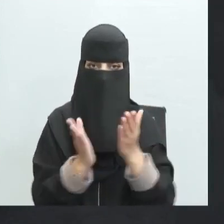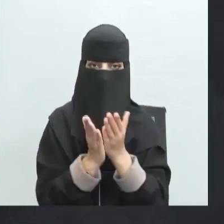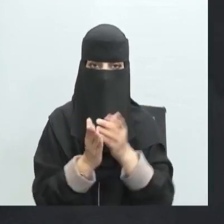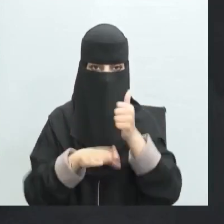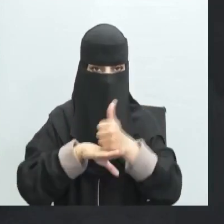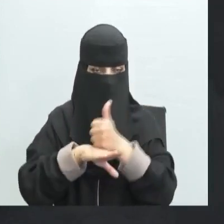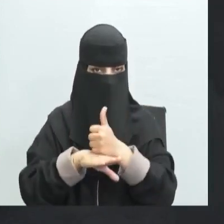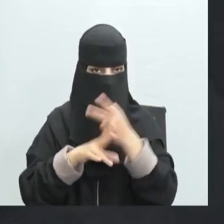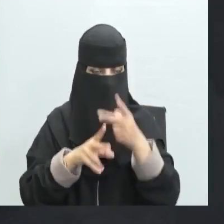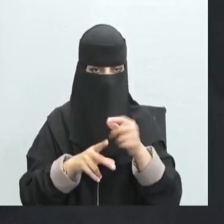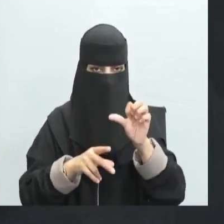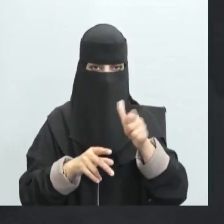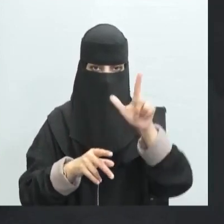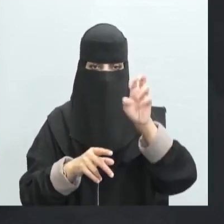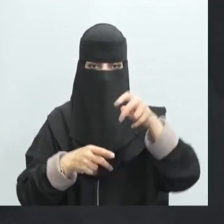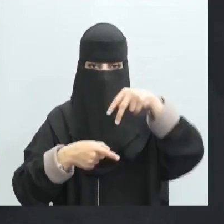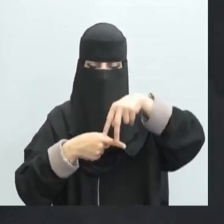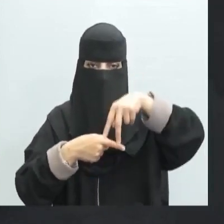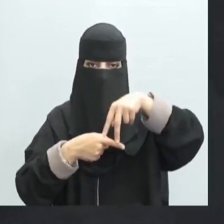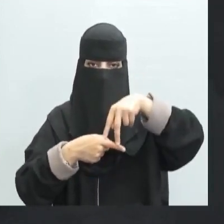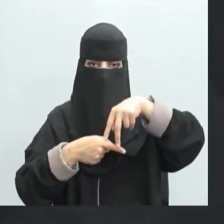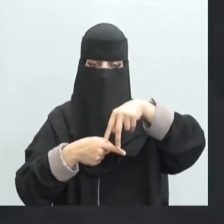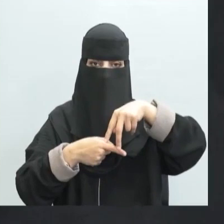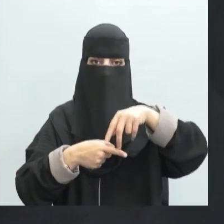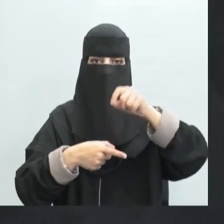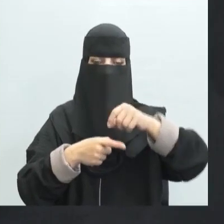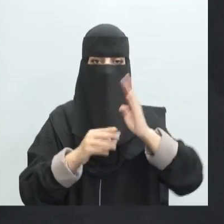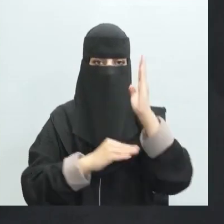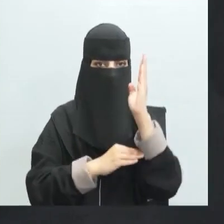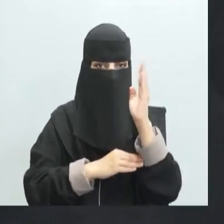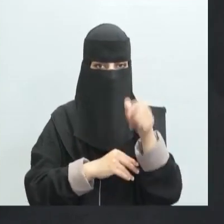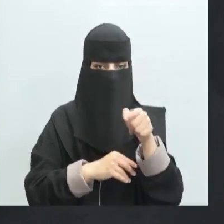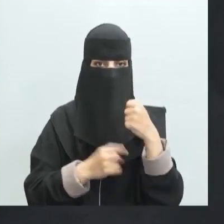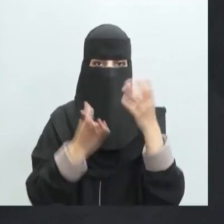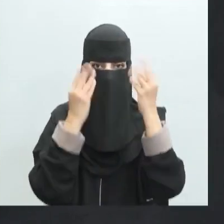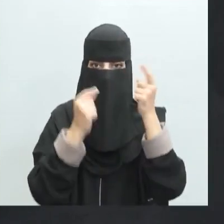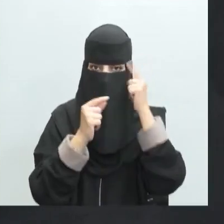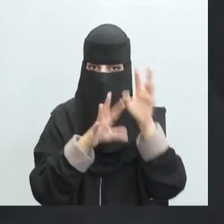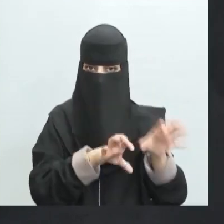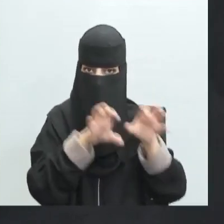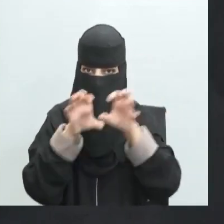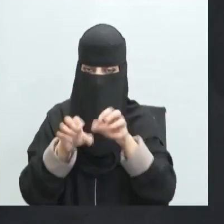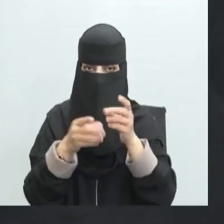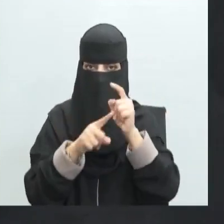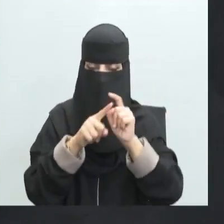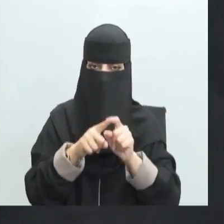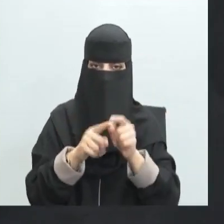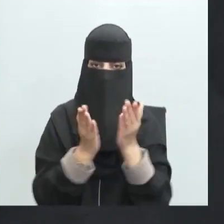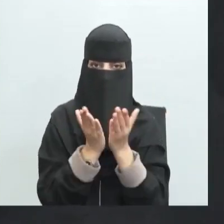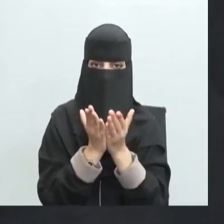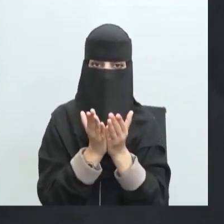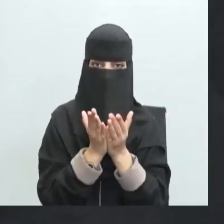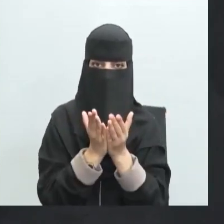الاساسي اللي هو الدوال المث ثلثيه في المثلثات قائمه الزاويه ح نتذكر هذه النسب اللي تعلمناها في